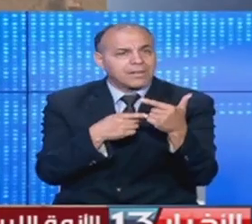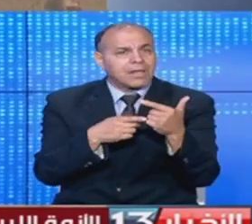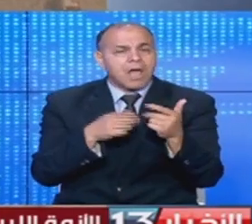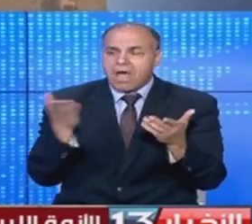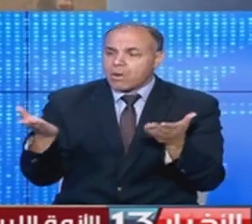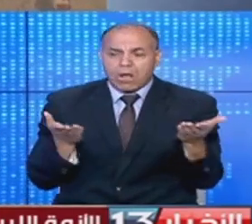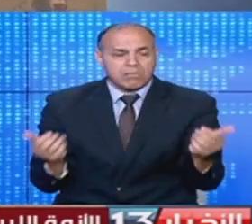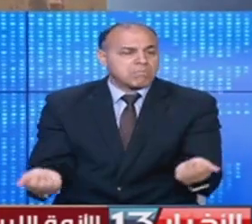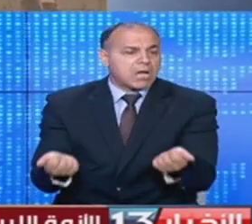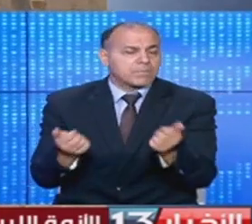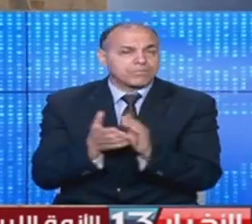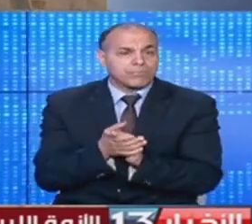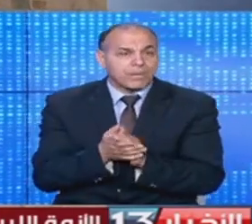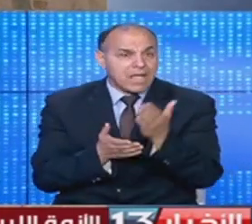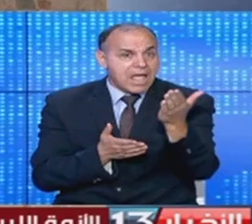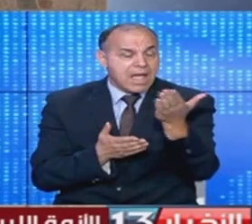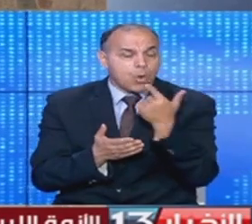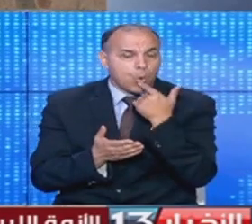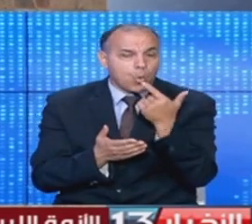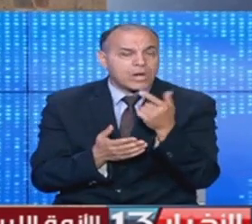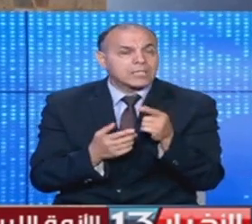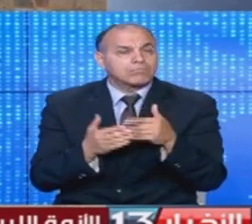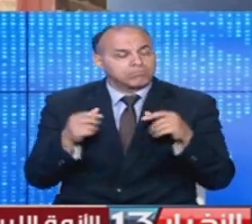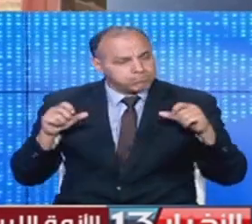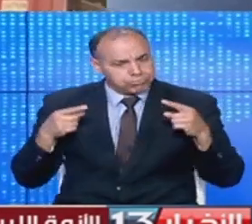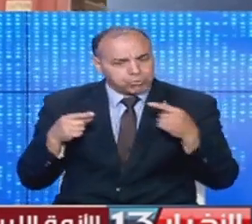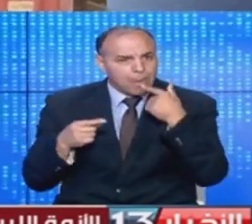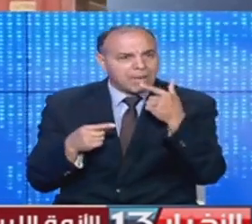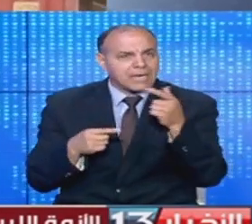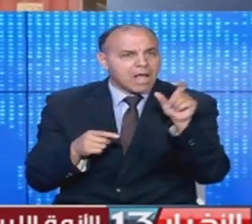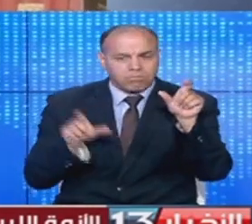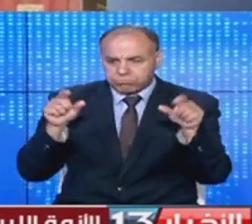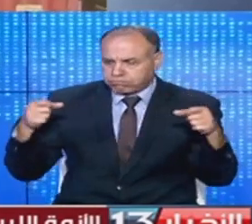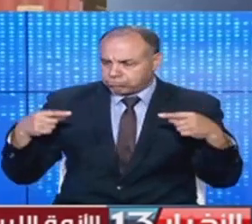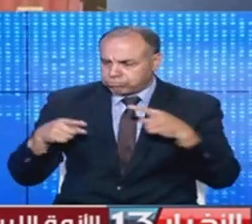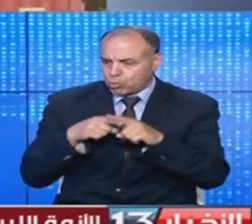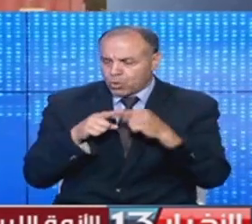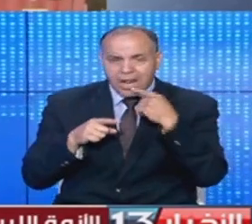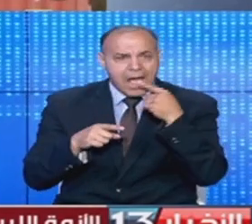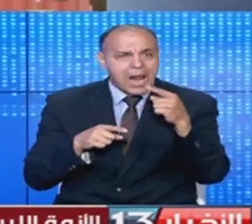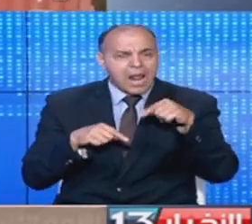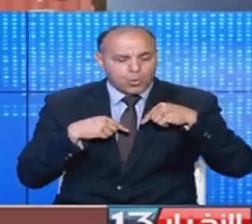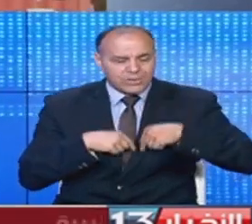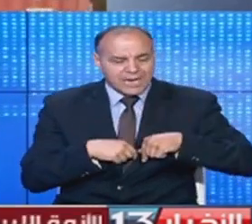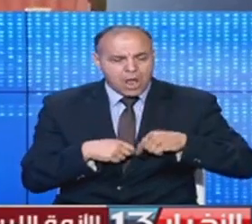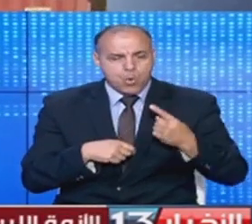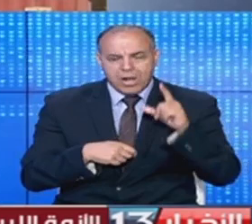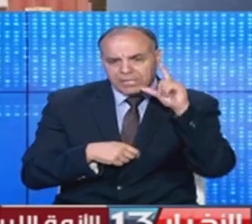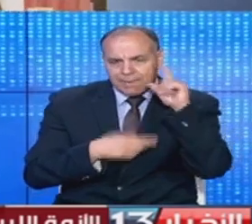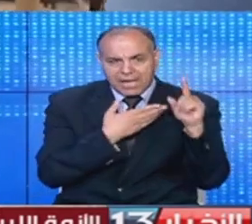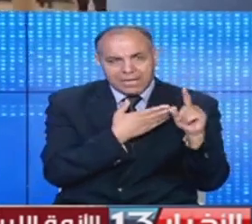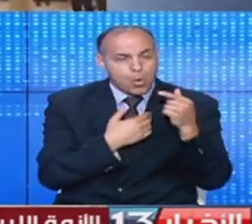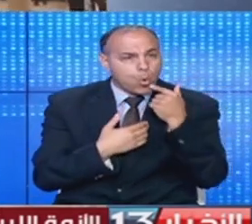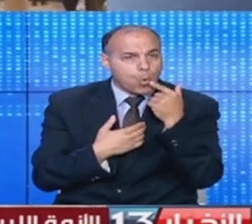الطرف أو ذاك. في هذه الأثناء ومع احتدام المعارك بين طرفي النزاع، أعلنت قوات حكومة الوفاق الوطني في